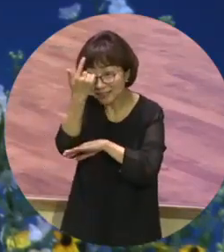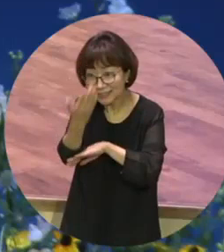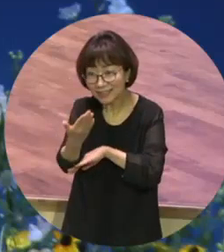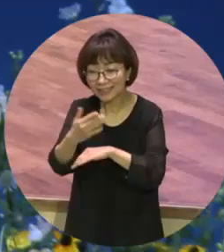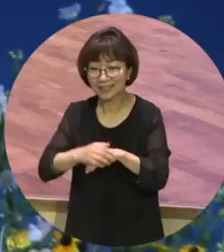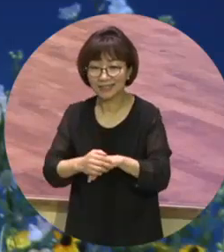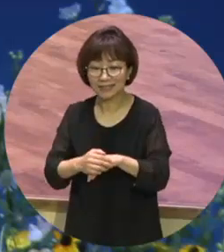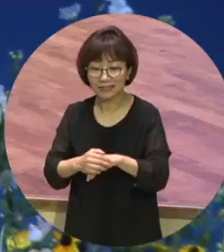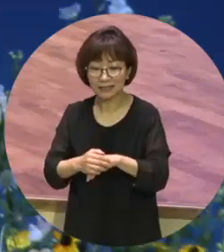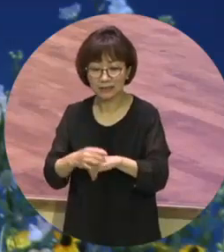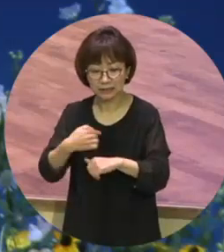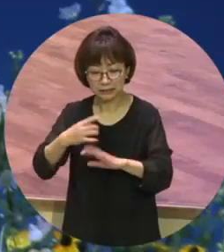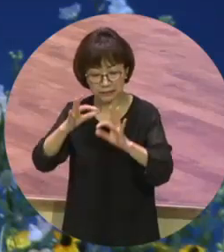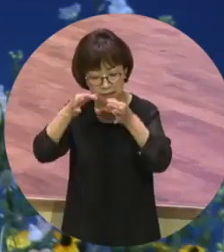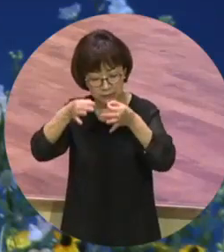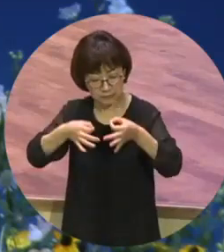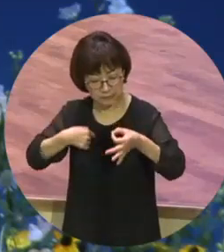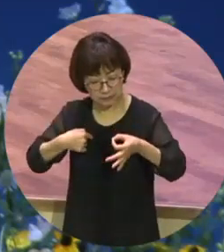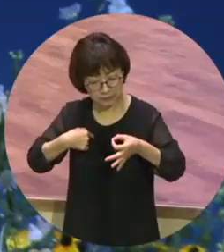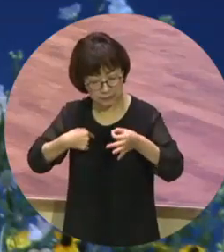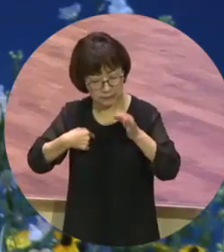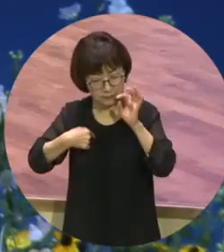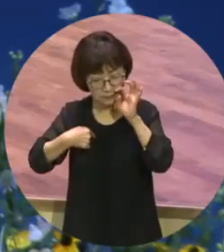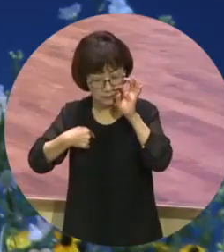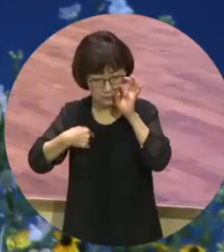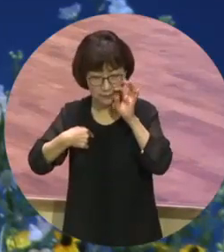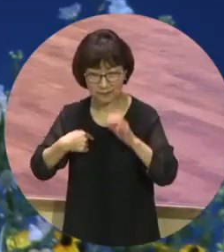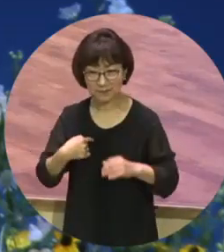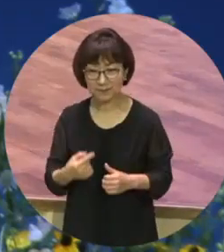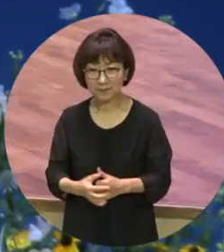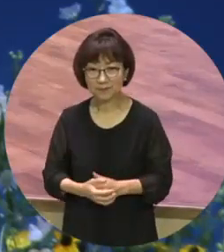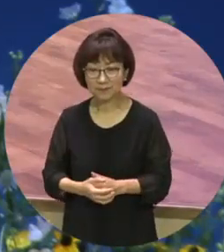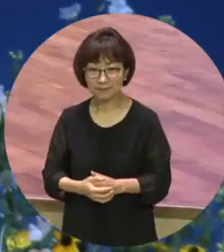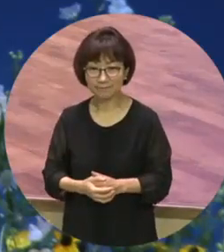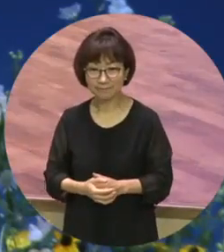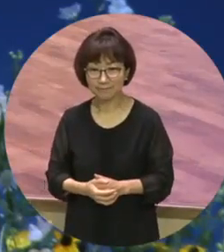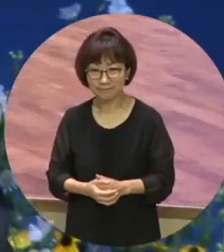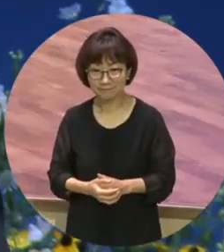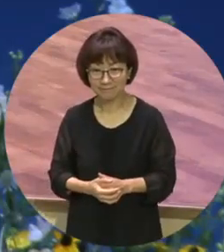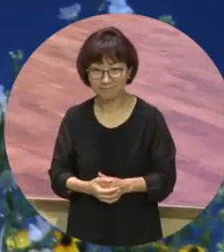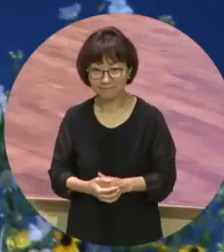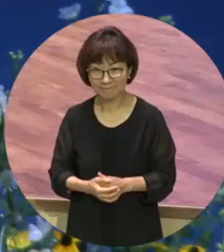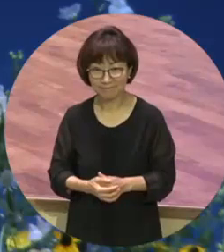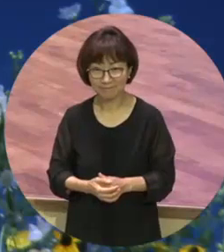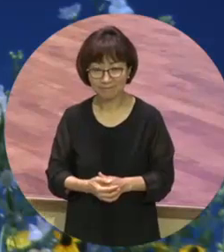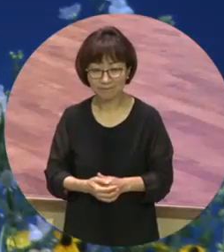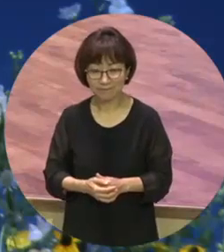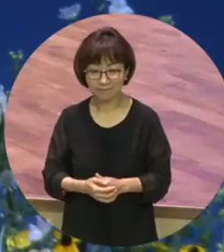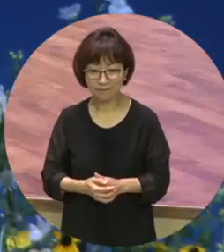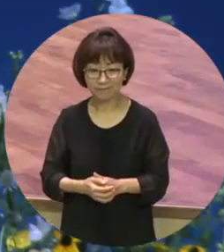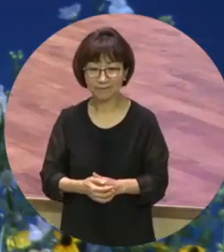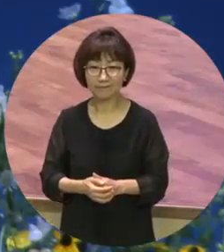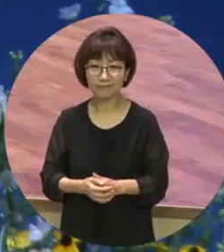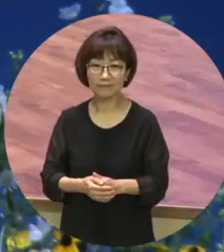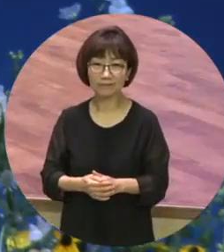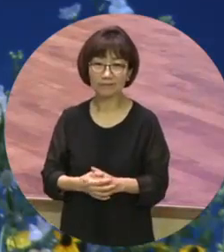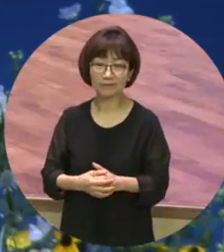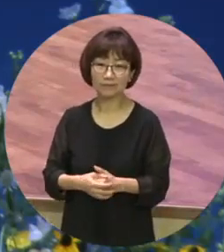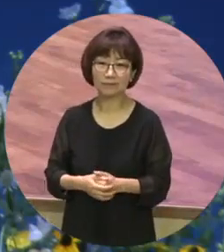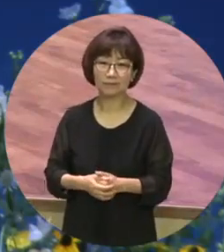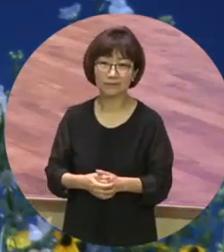하나님께서 그 직분을 통해 영광 돌릴 것 감사했어. 하나님 일을 내가 대신 할 수 있어서 너무